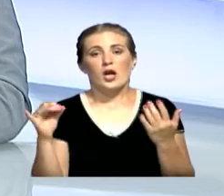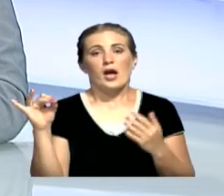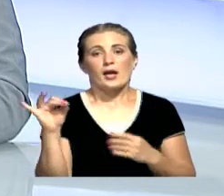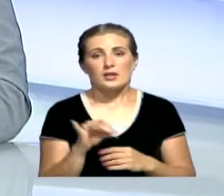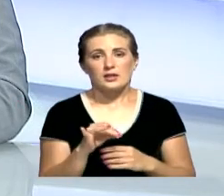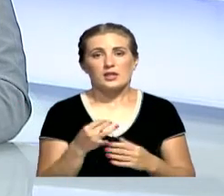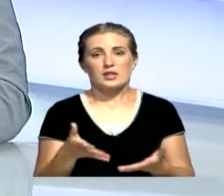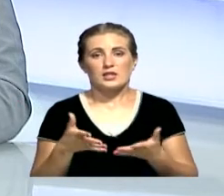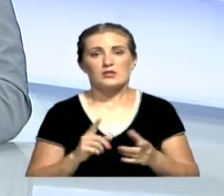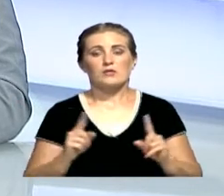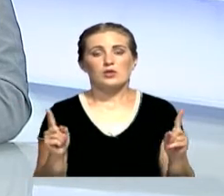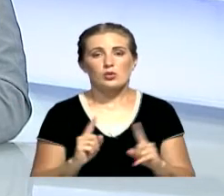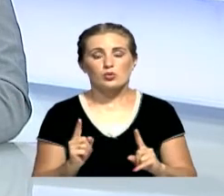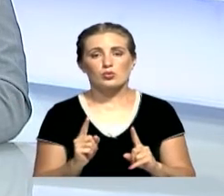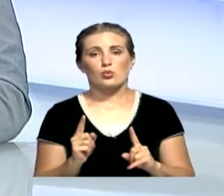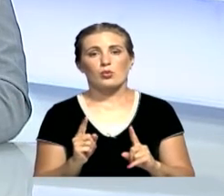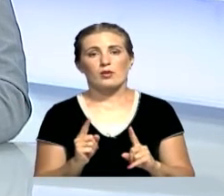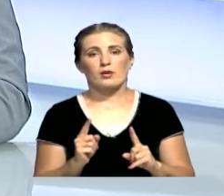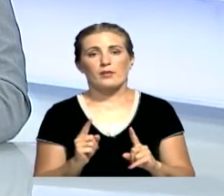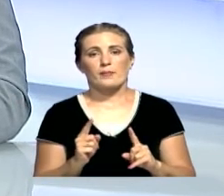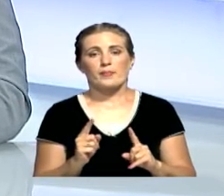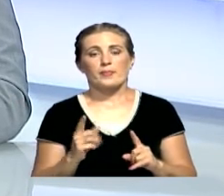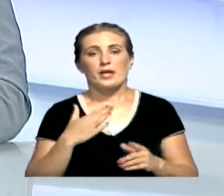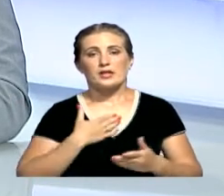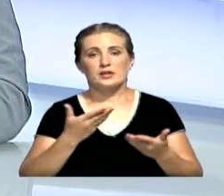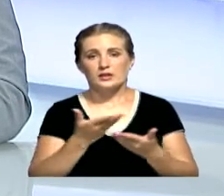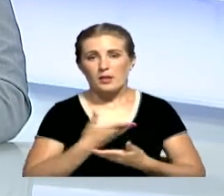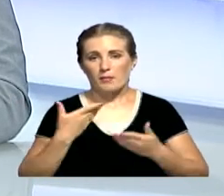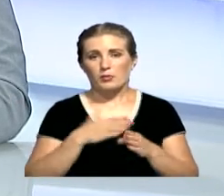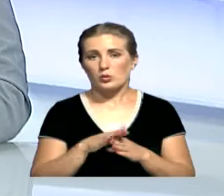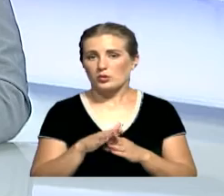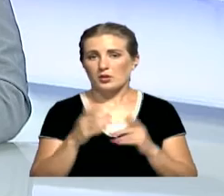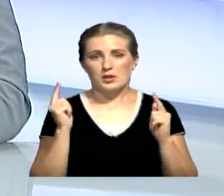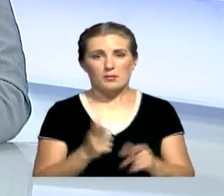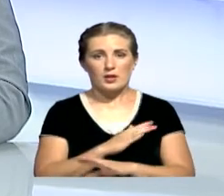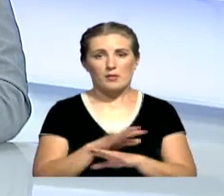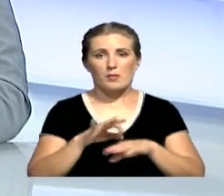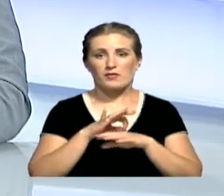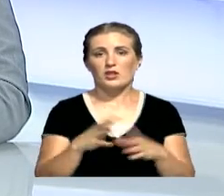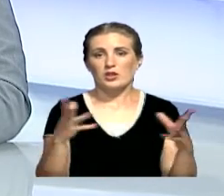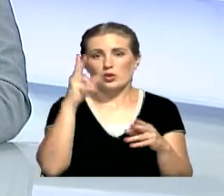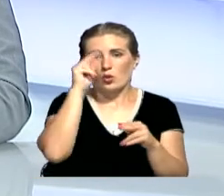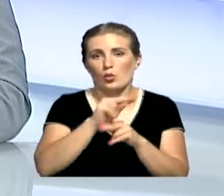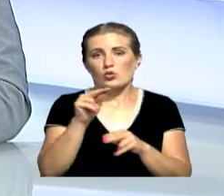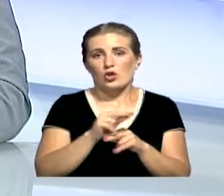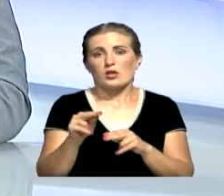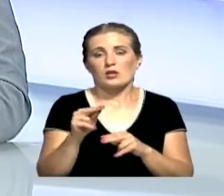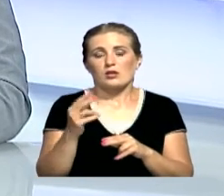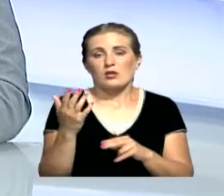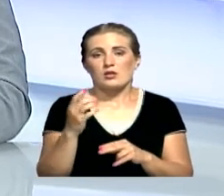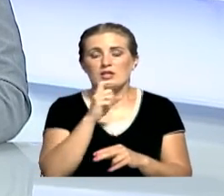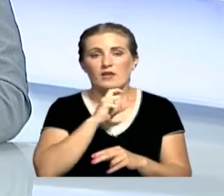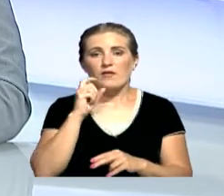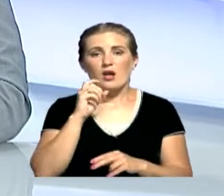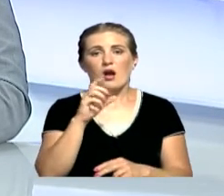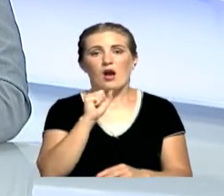ну как бы нам абсолютно неприемлемо было и проведение каких-то учения североатлантическим альянсом